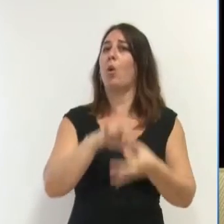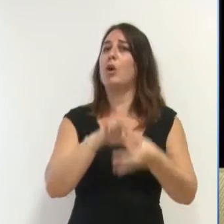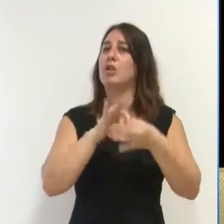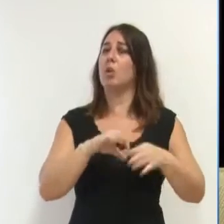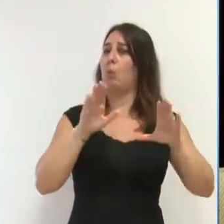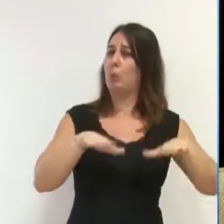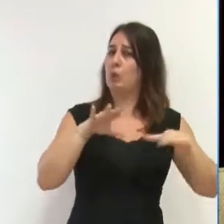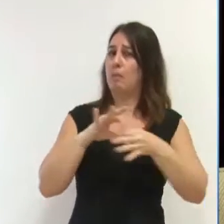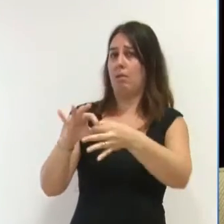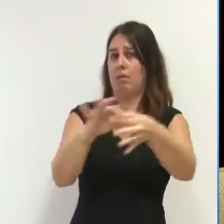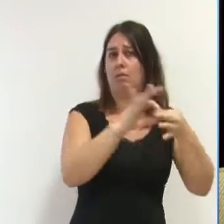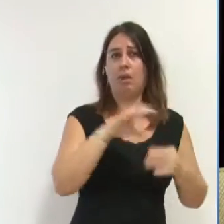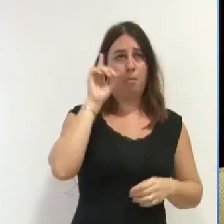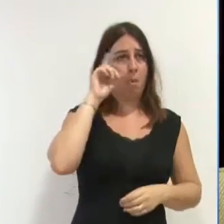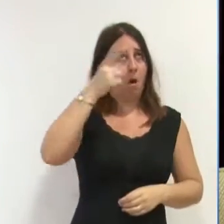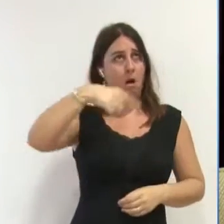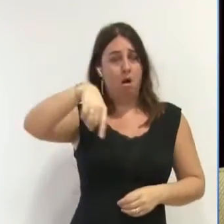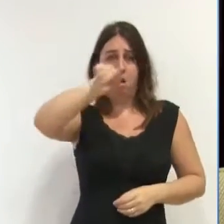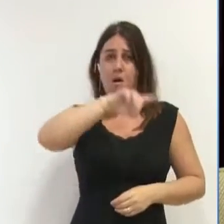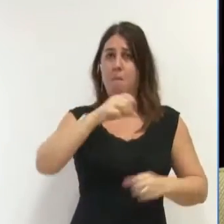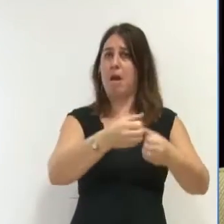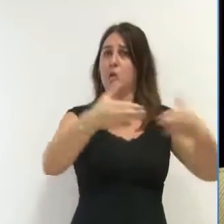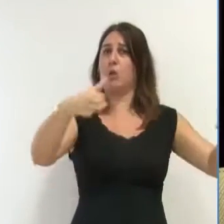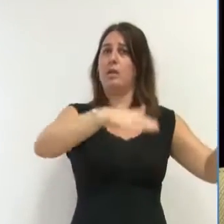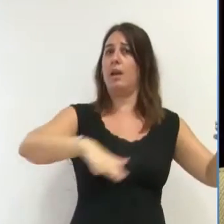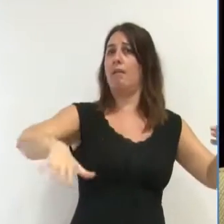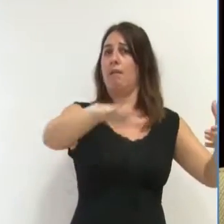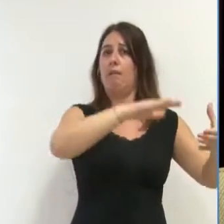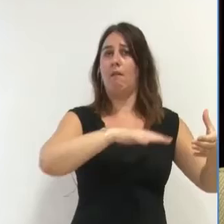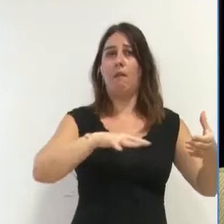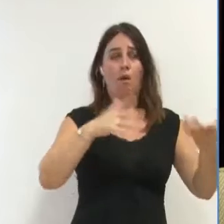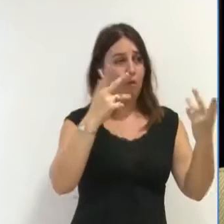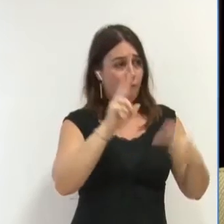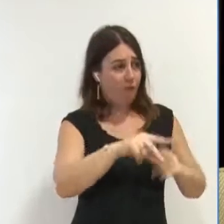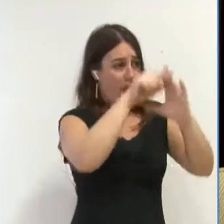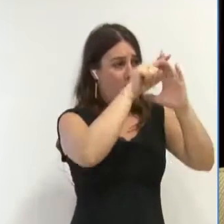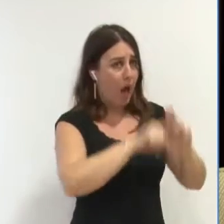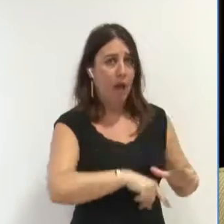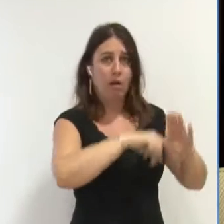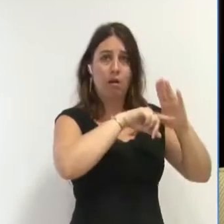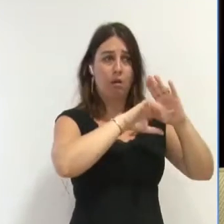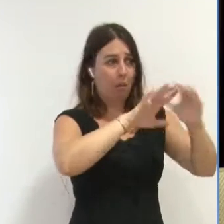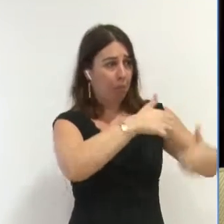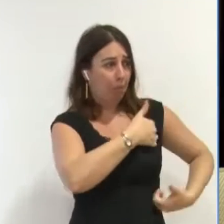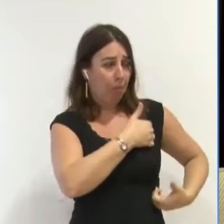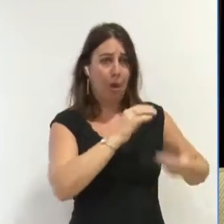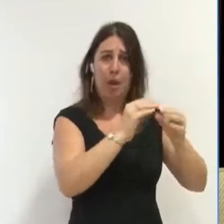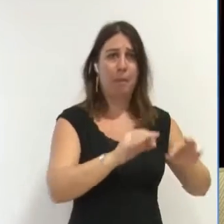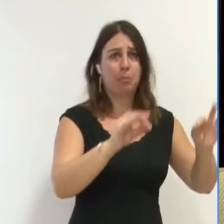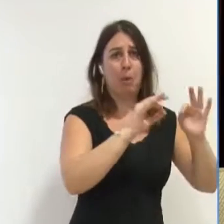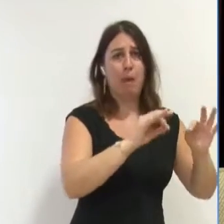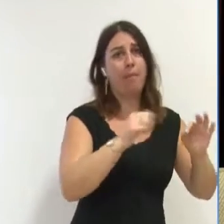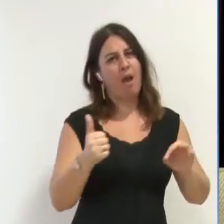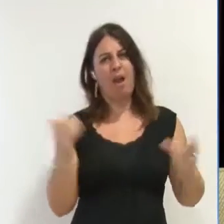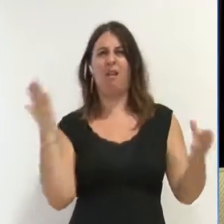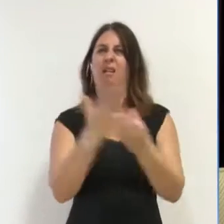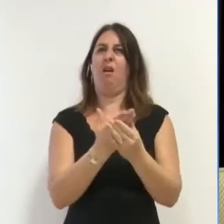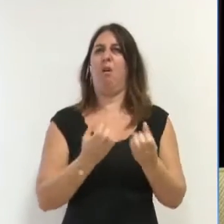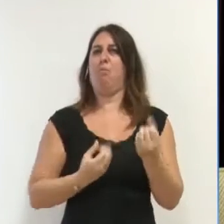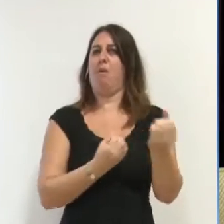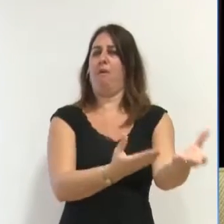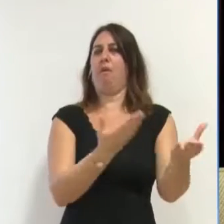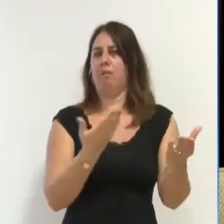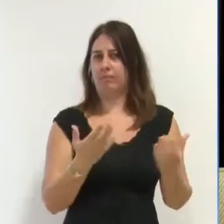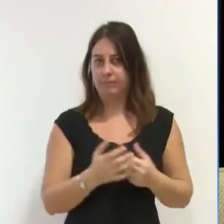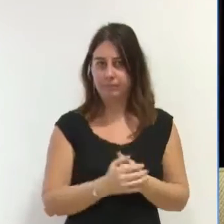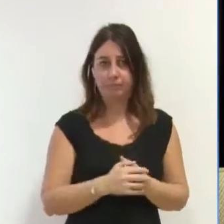pour qui le respect des règles qui encadrent la vie en société ne pose aucun problème. Nous avons condamné ces méthodes et attendu de vous, maire